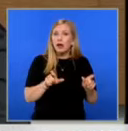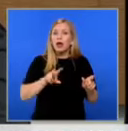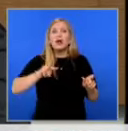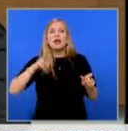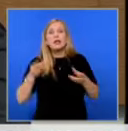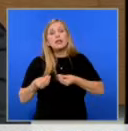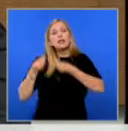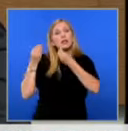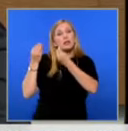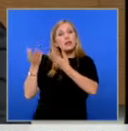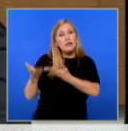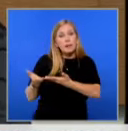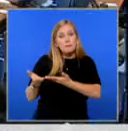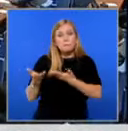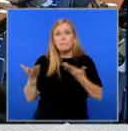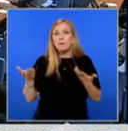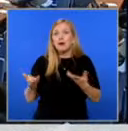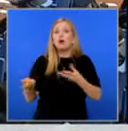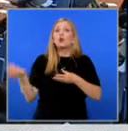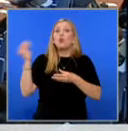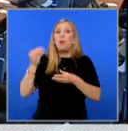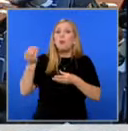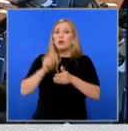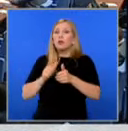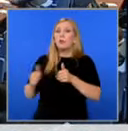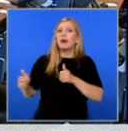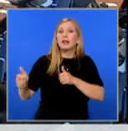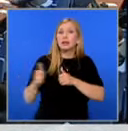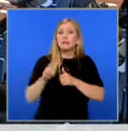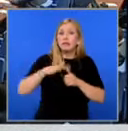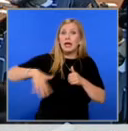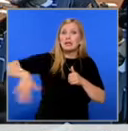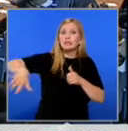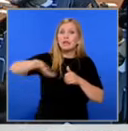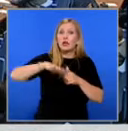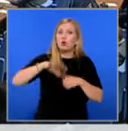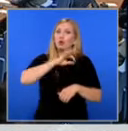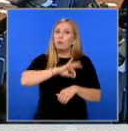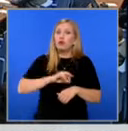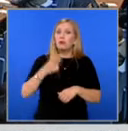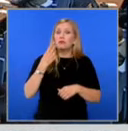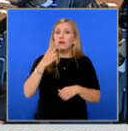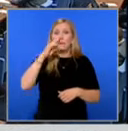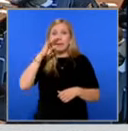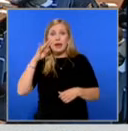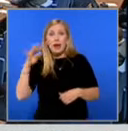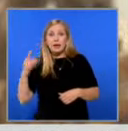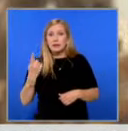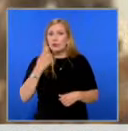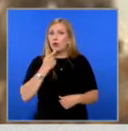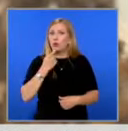да дадем допълнително предимство на сектор който получава по 2 милиарда на